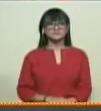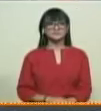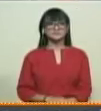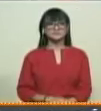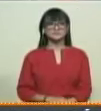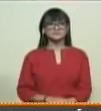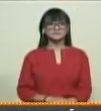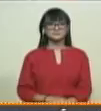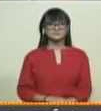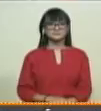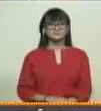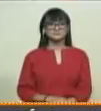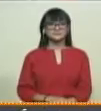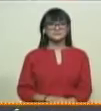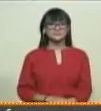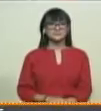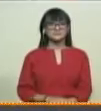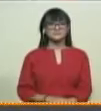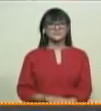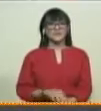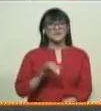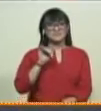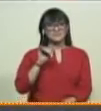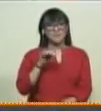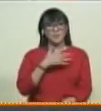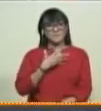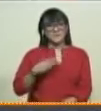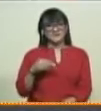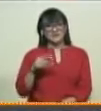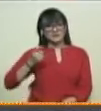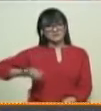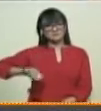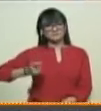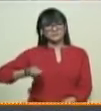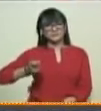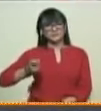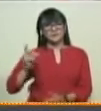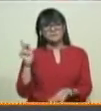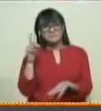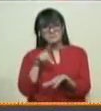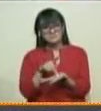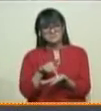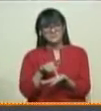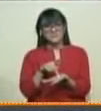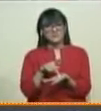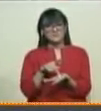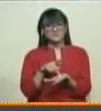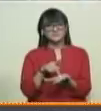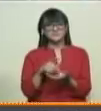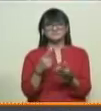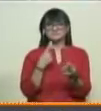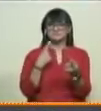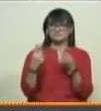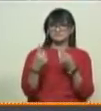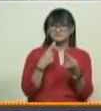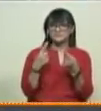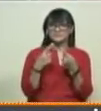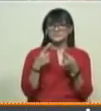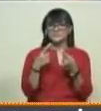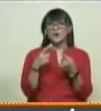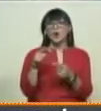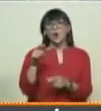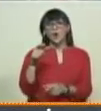Y durante esa visita, el señor presidente se entrevistó con su contraparte